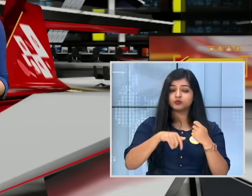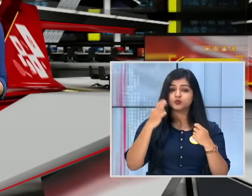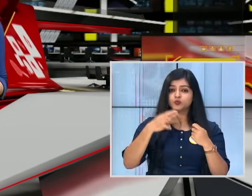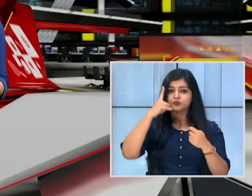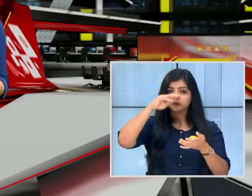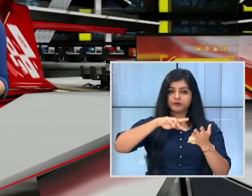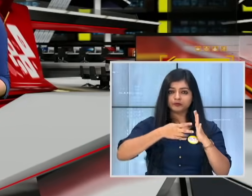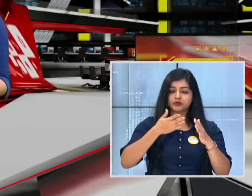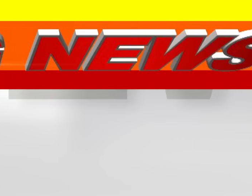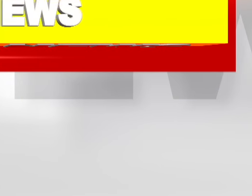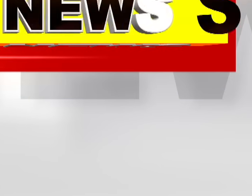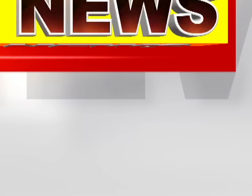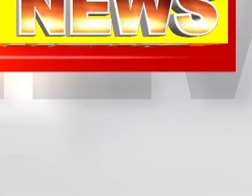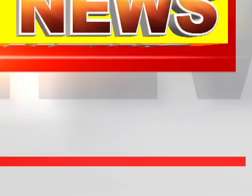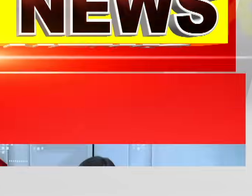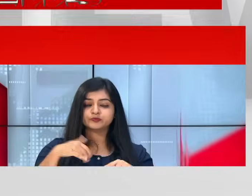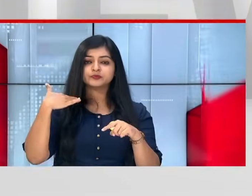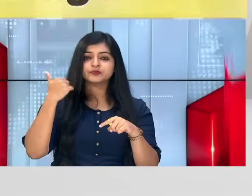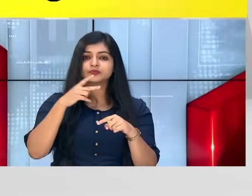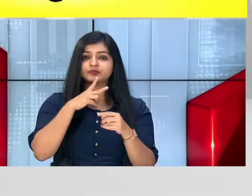പറഞ്ഞു. വനംവകുപ്പിൻ്റെ